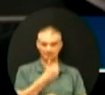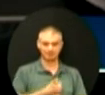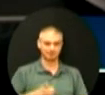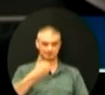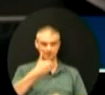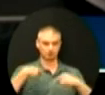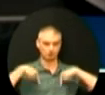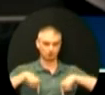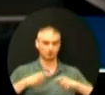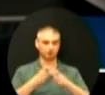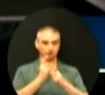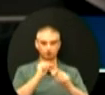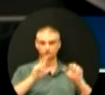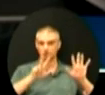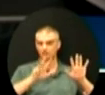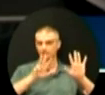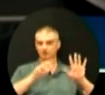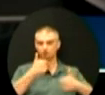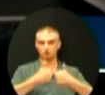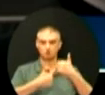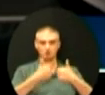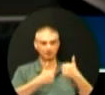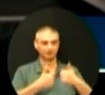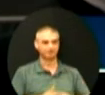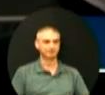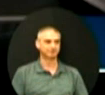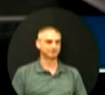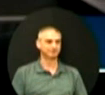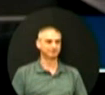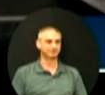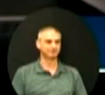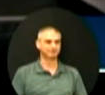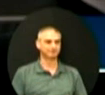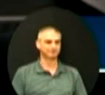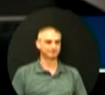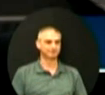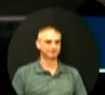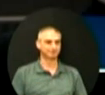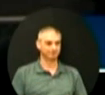לראשות המפלגה. יש 8-9 מועמדים?